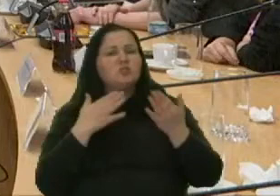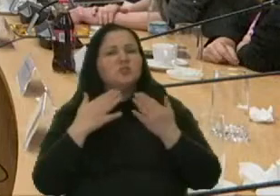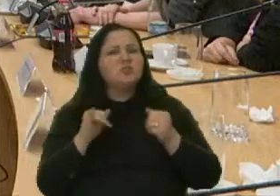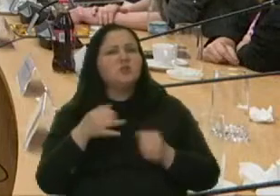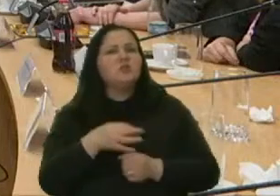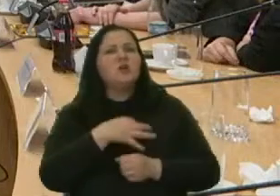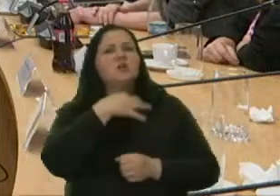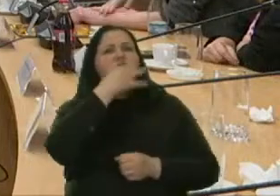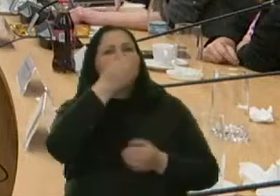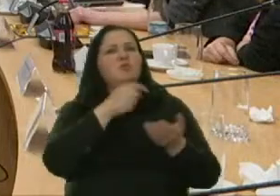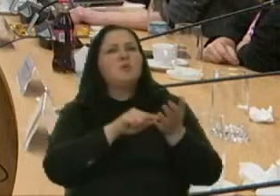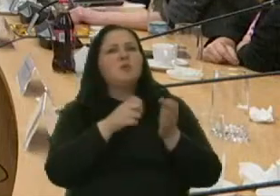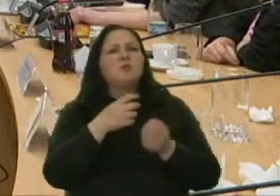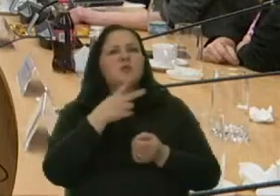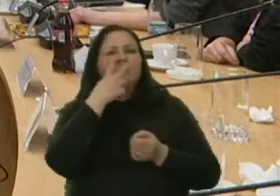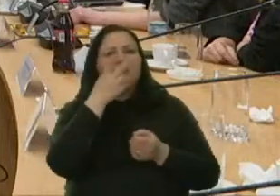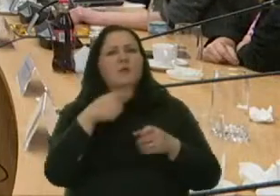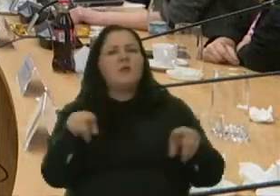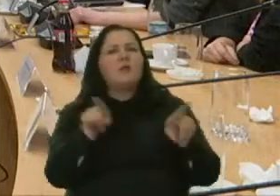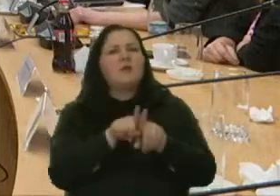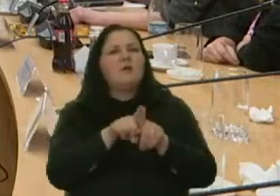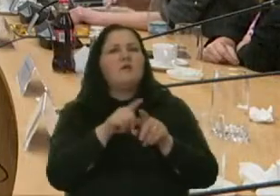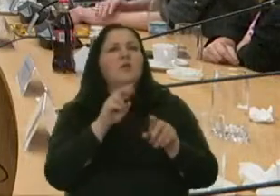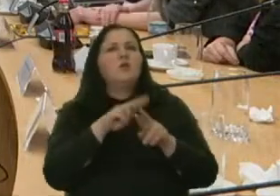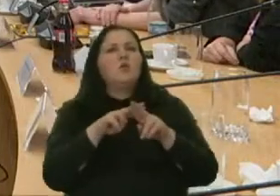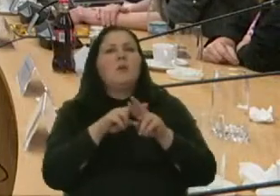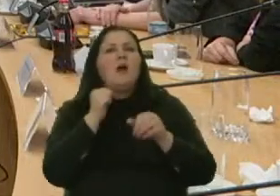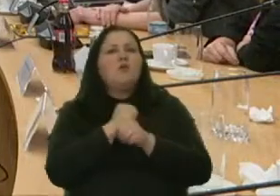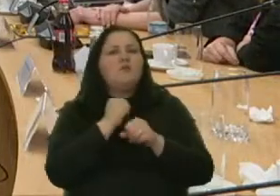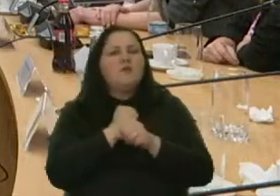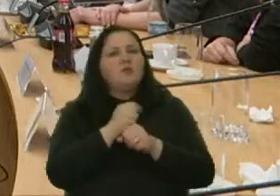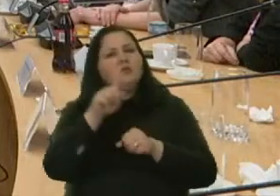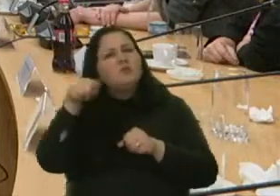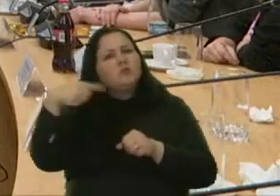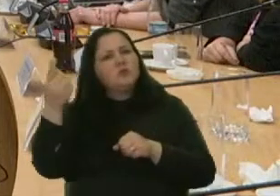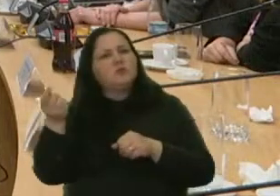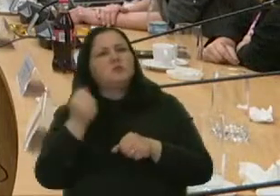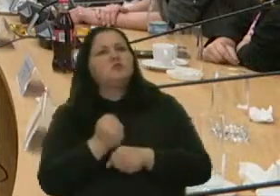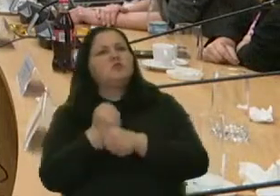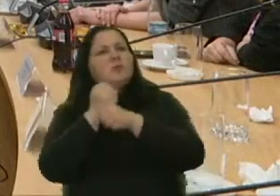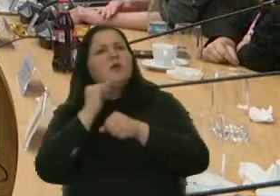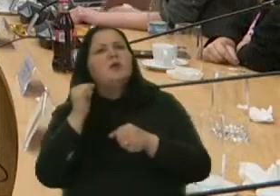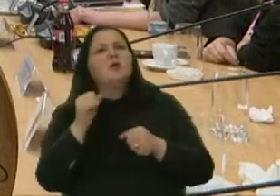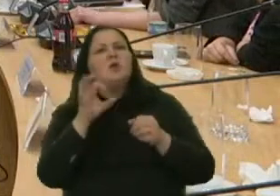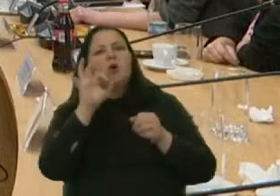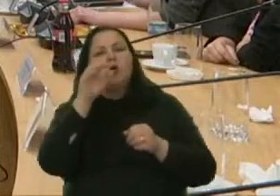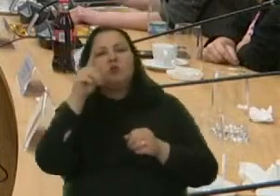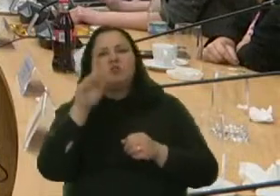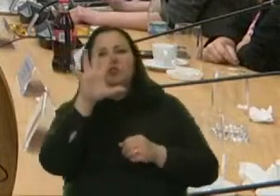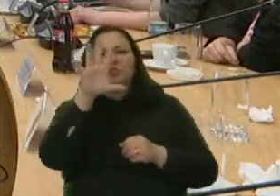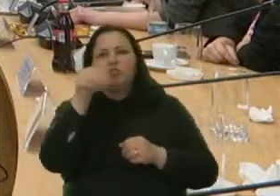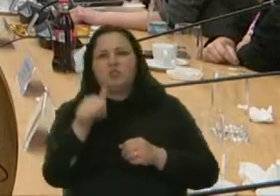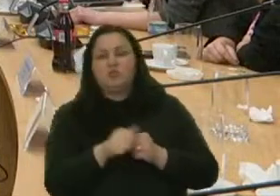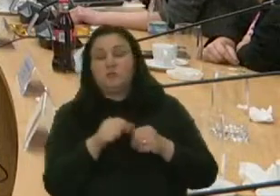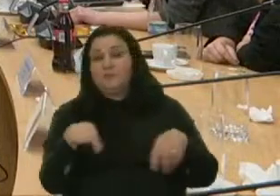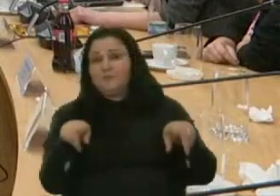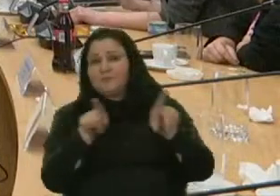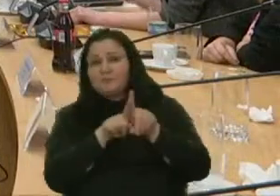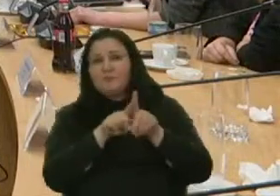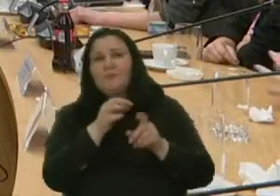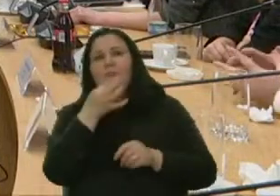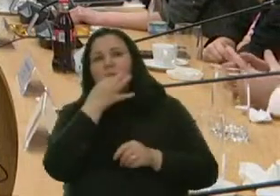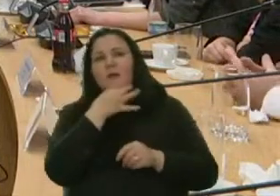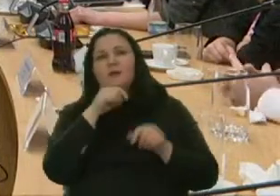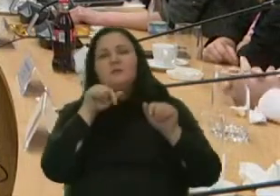să și exprime punctul de vedere la fel cum au făcut o susținătorii trecerii pe OG 51 de asemenea ne ați spus